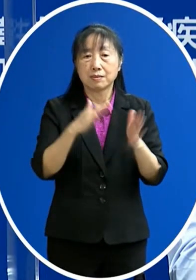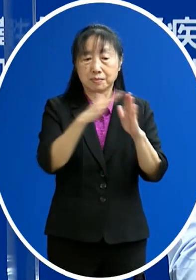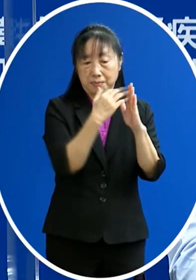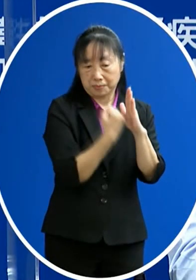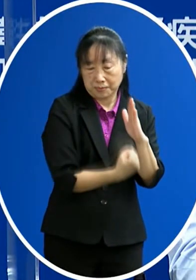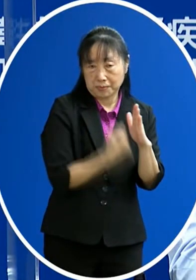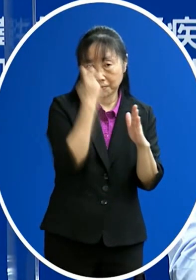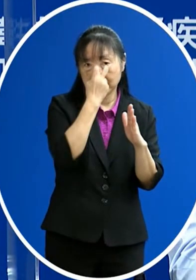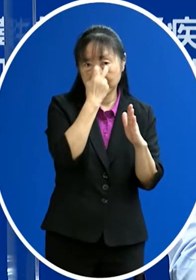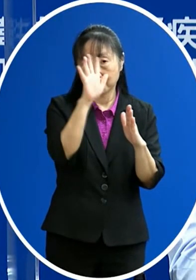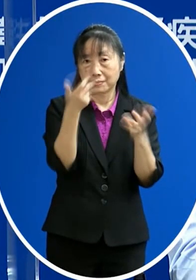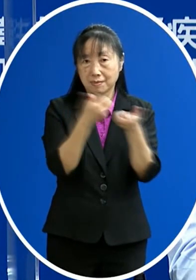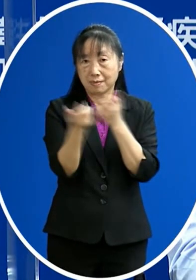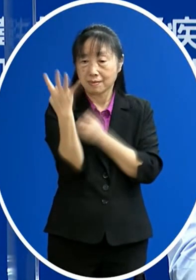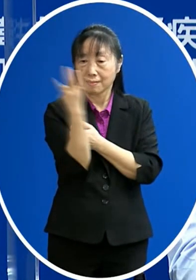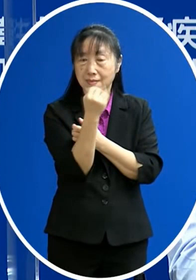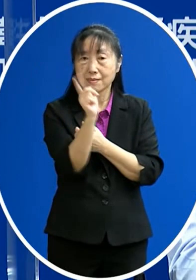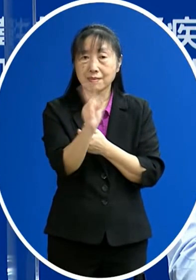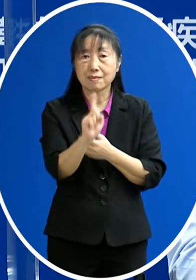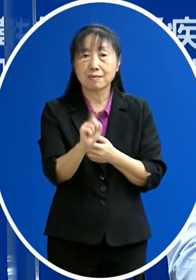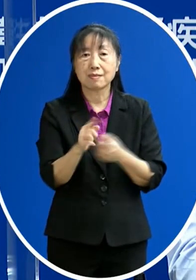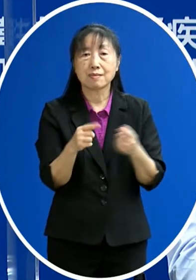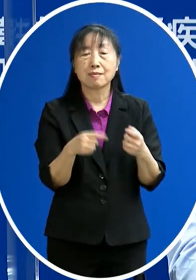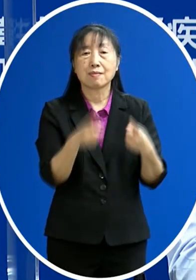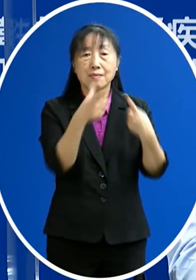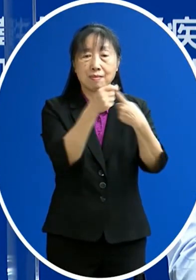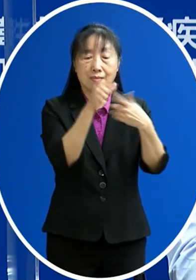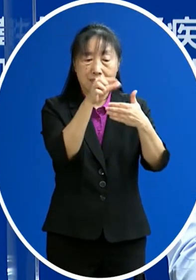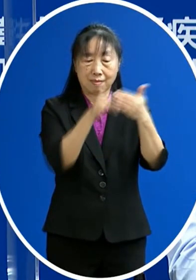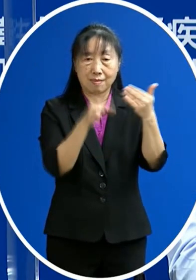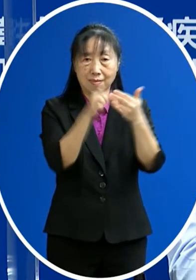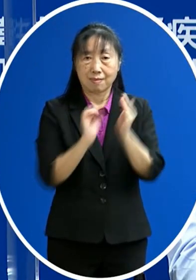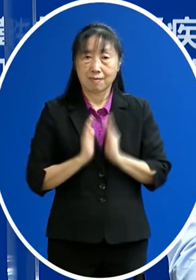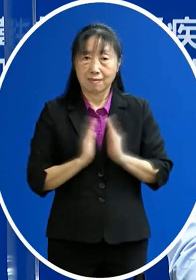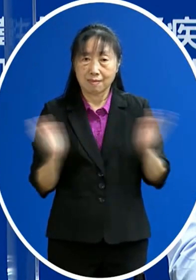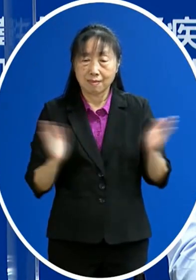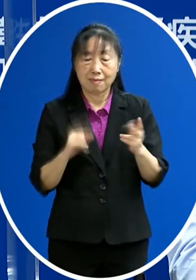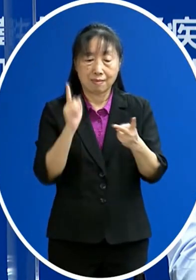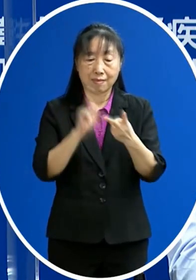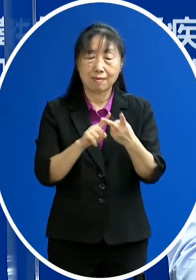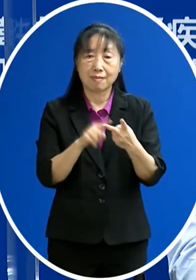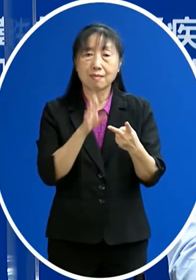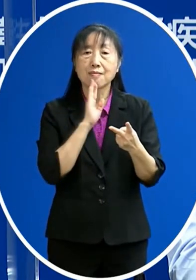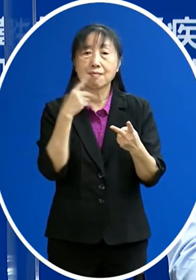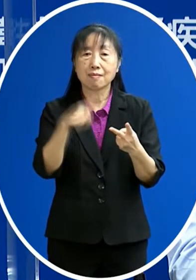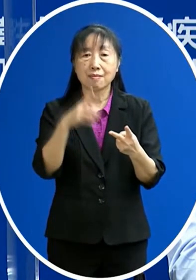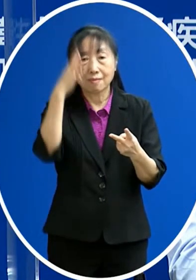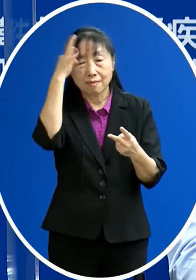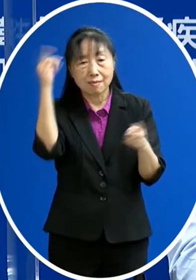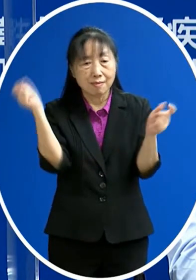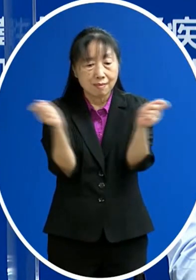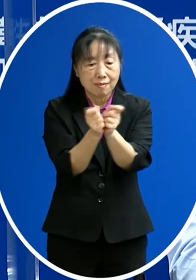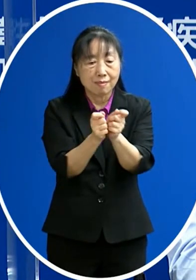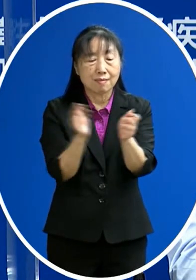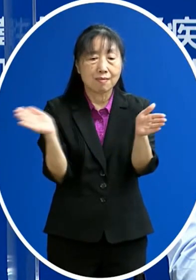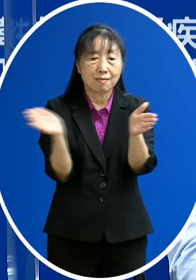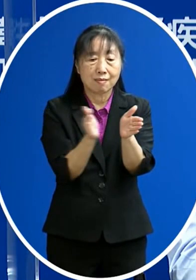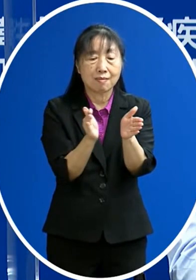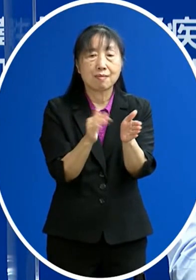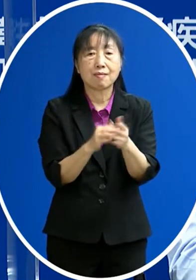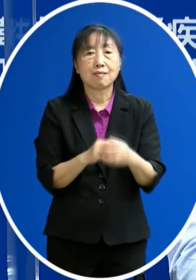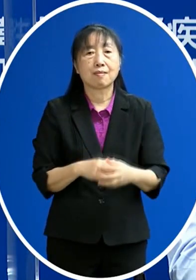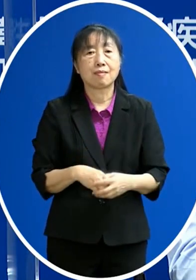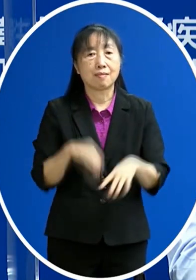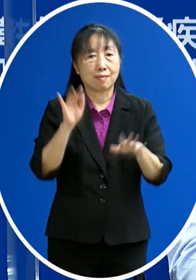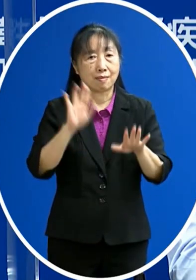那大概分作几部分，一个是在资格的放宽，一个是在检疫天数的缩短，哦，那在这